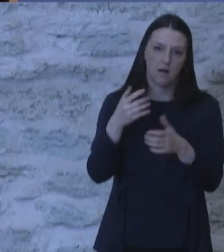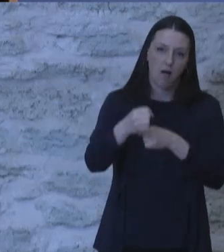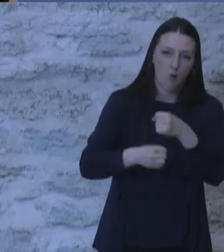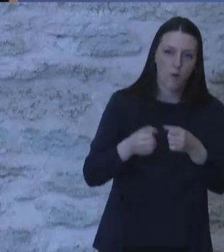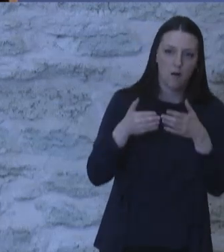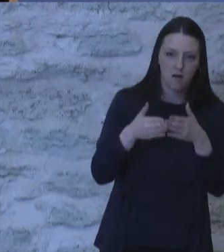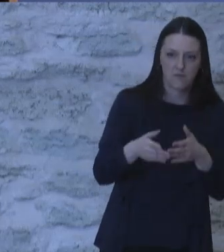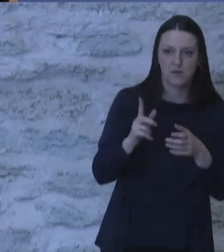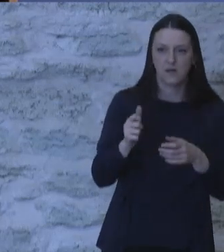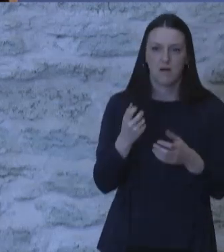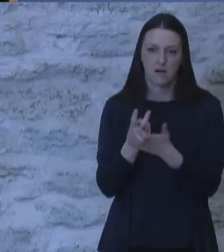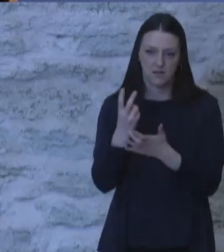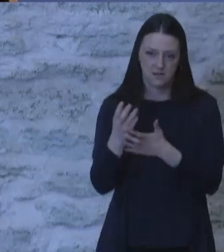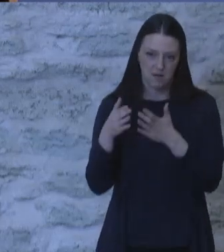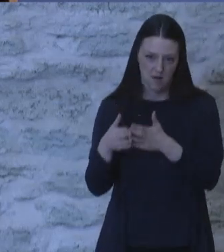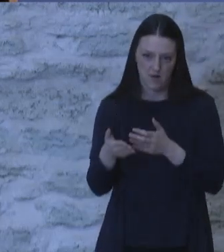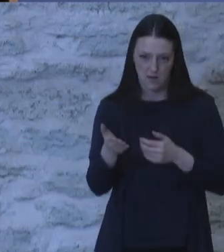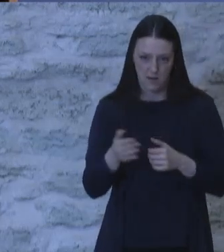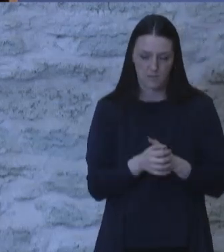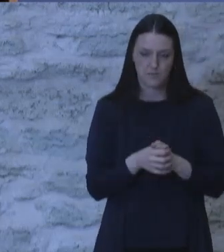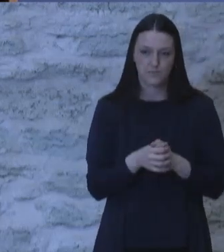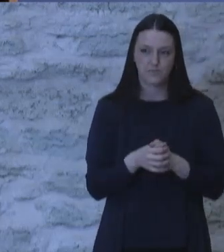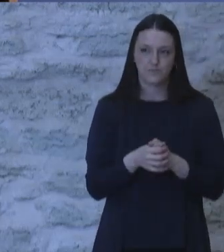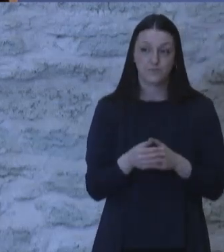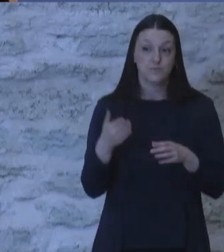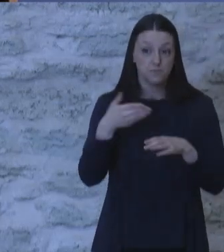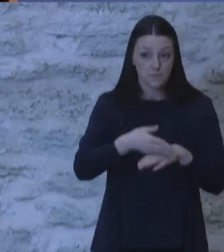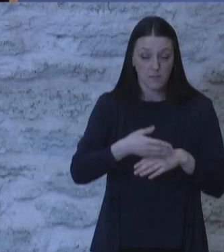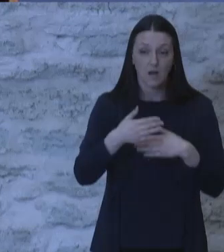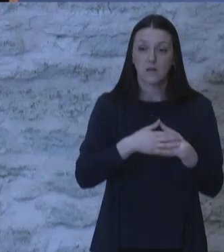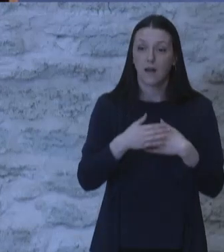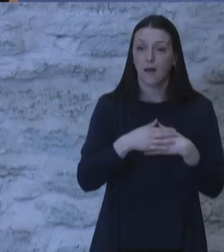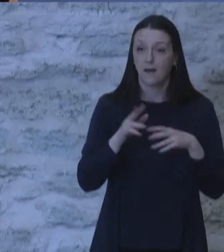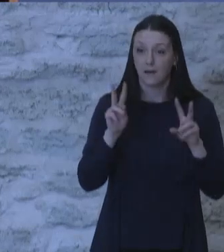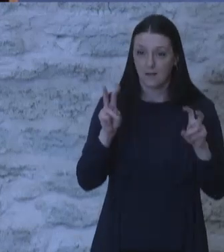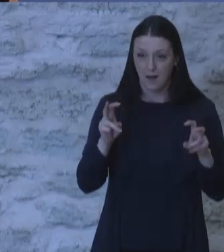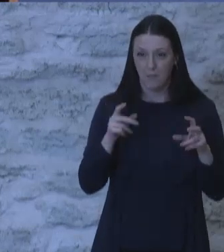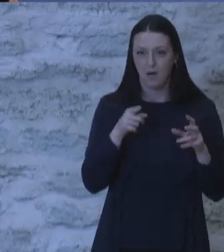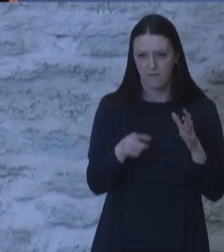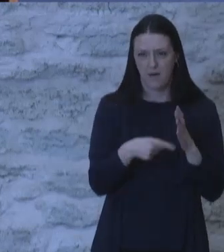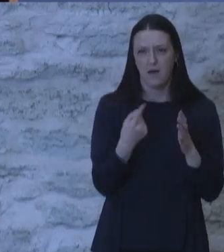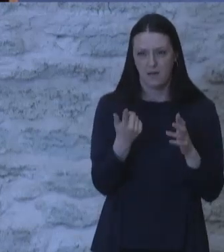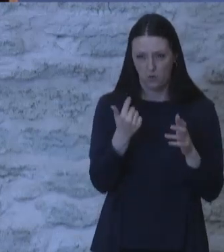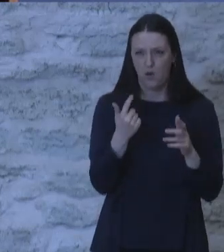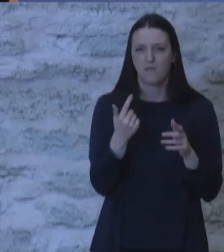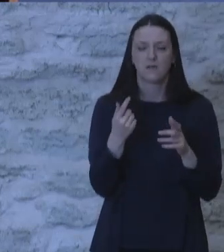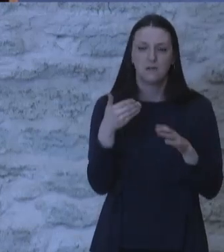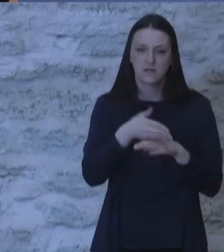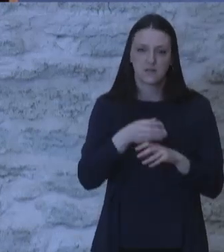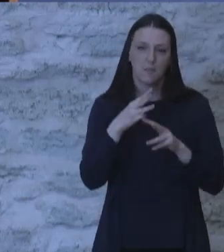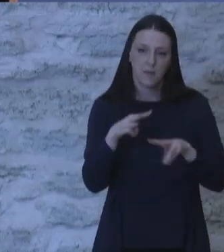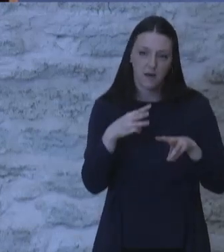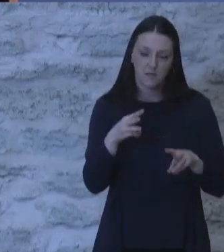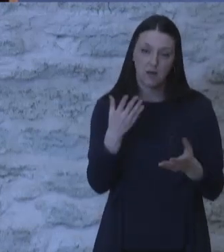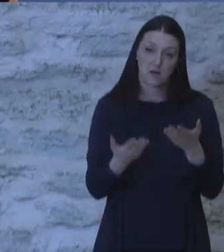Lisaks sellele Tallinki puhul tulevad kõne alla veel erinevad meetpet, see on siis kas